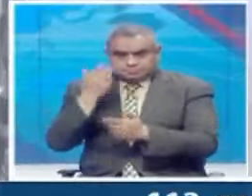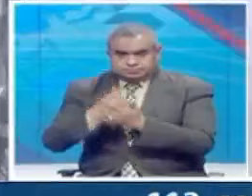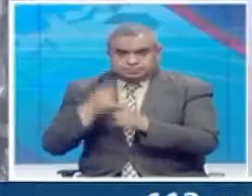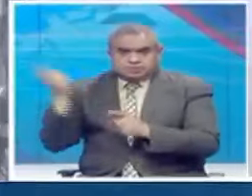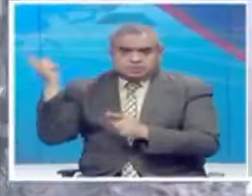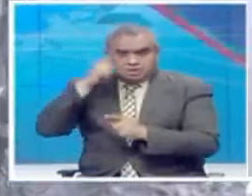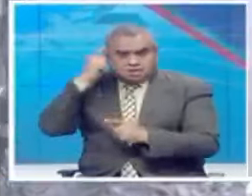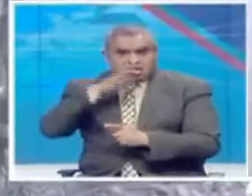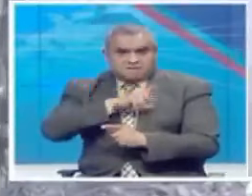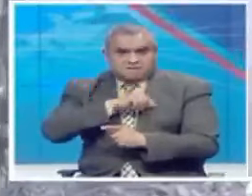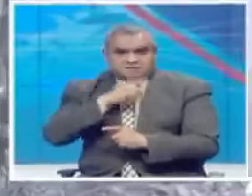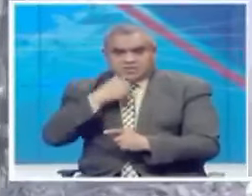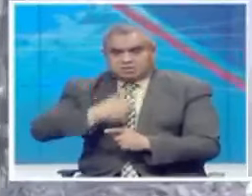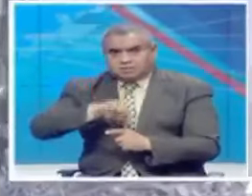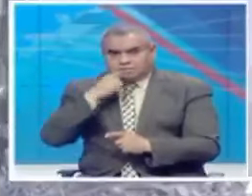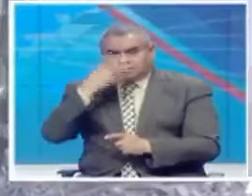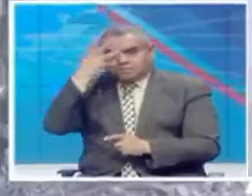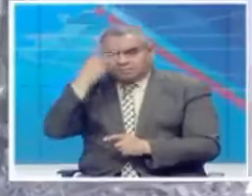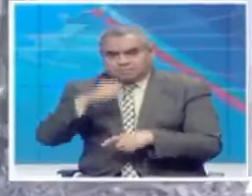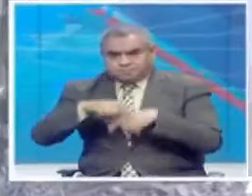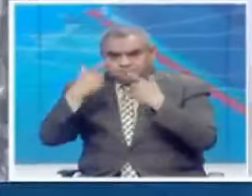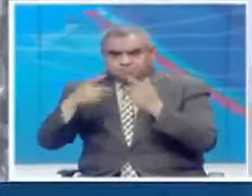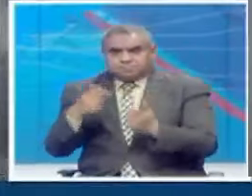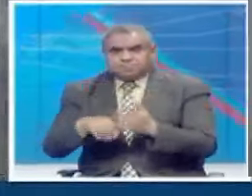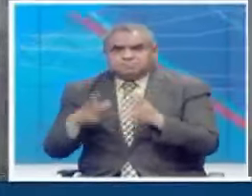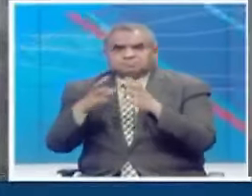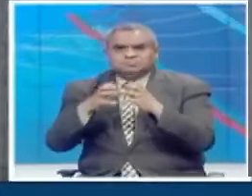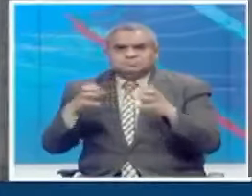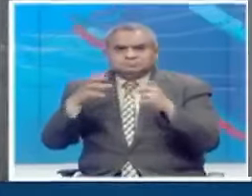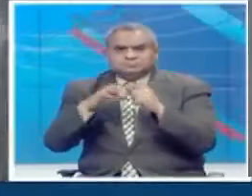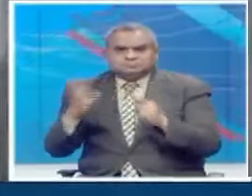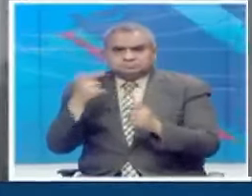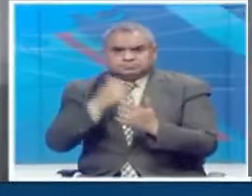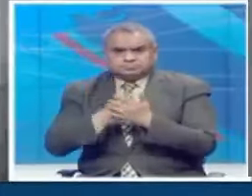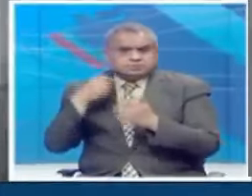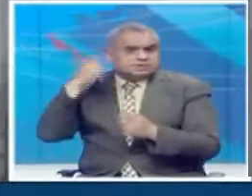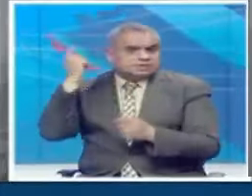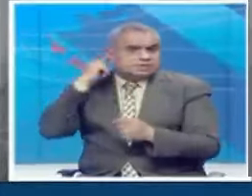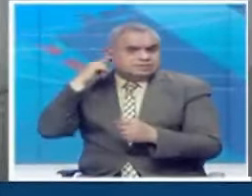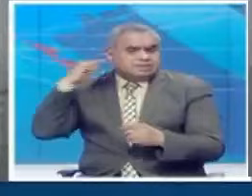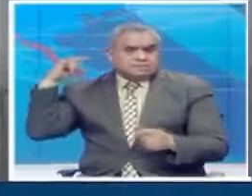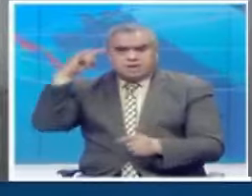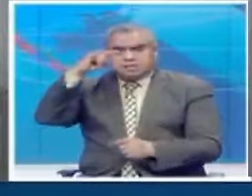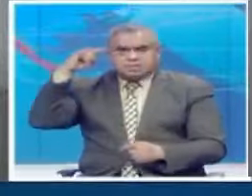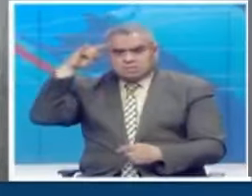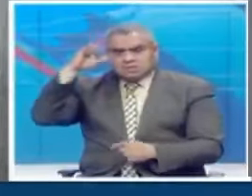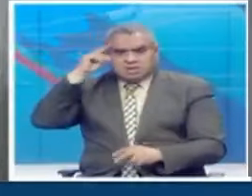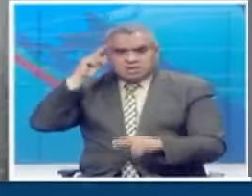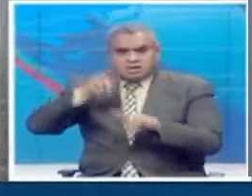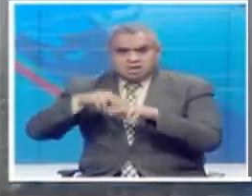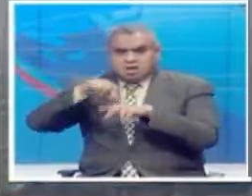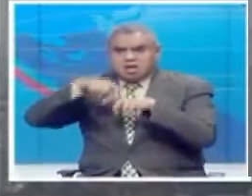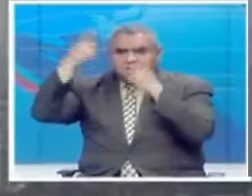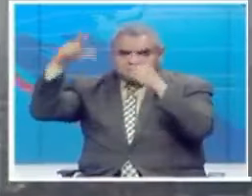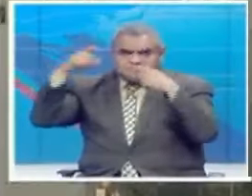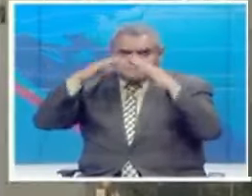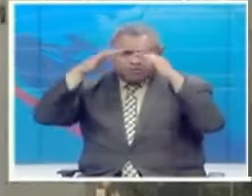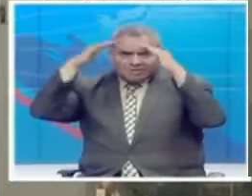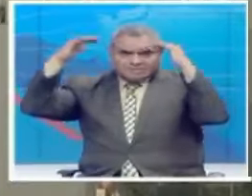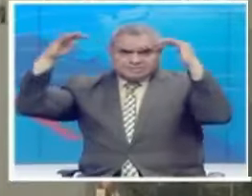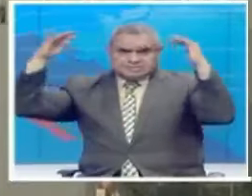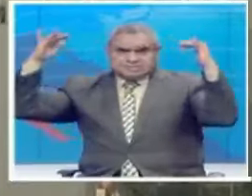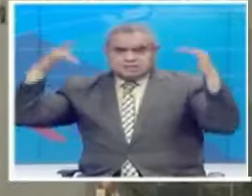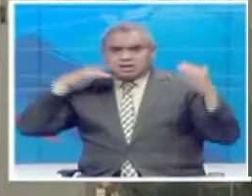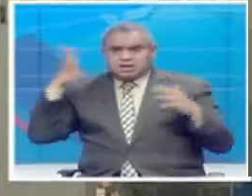الليل كالنهار يستويان في القطاع المدمر، أصوات الطائرات الإسرائيلية في كل مكان،